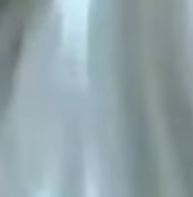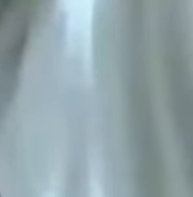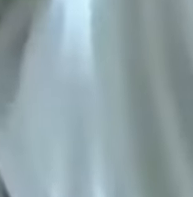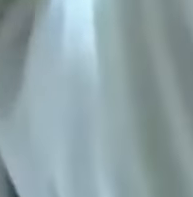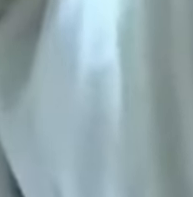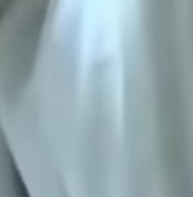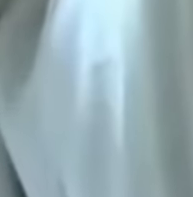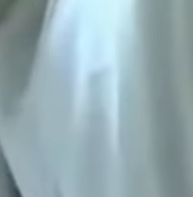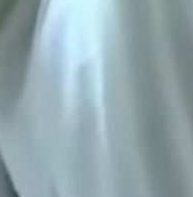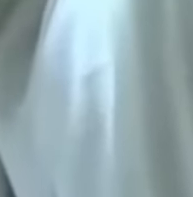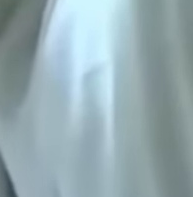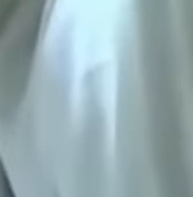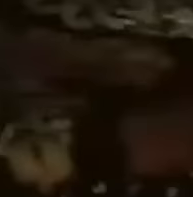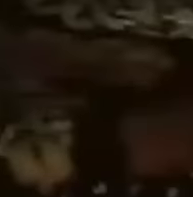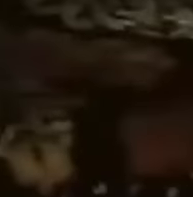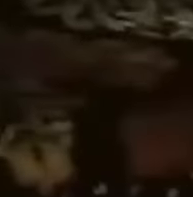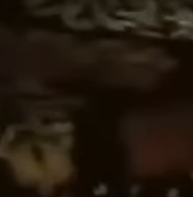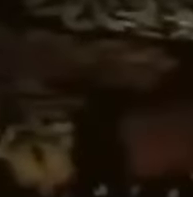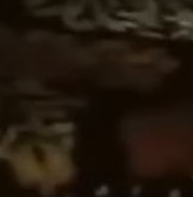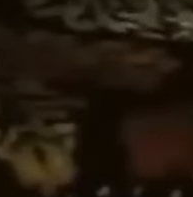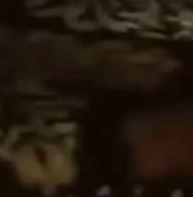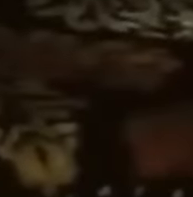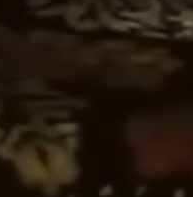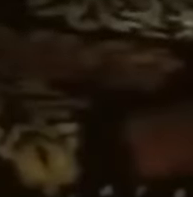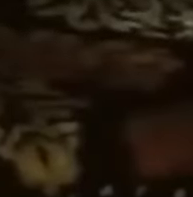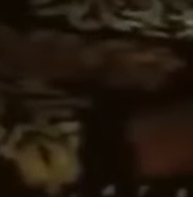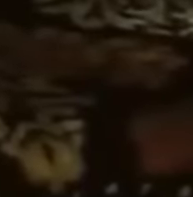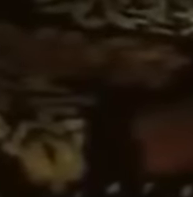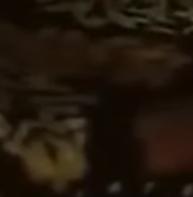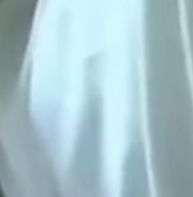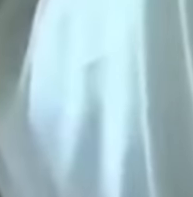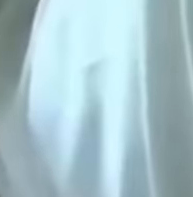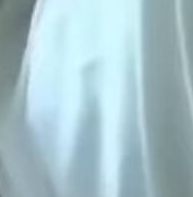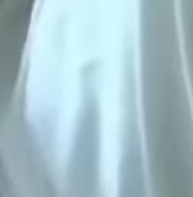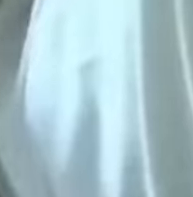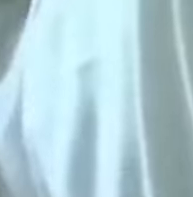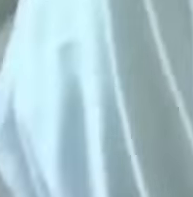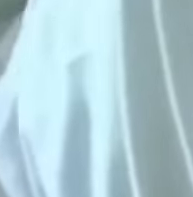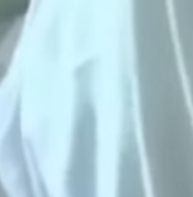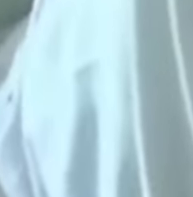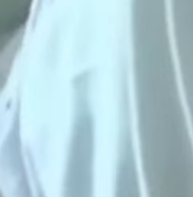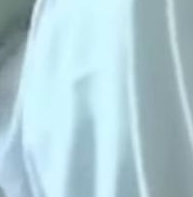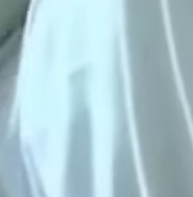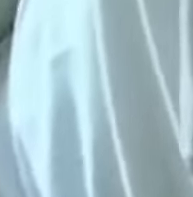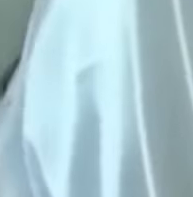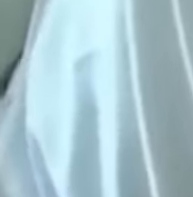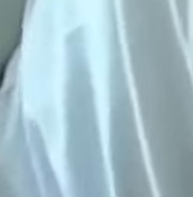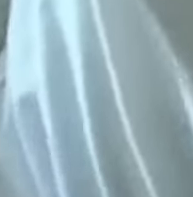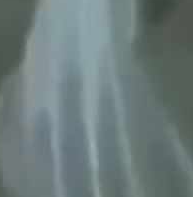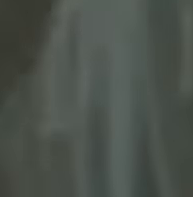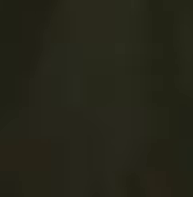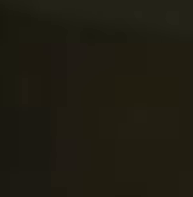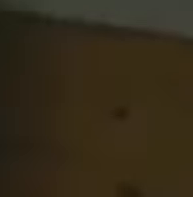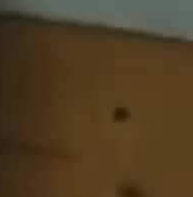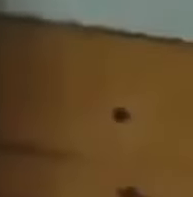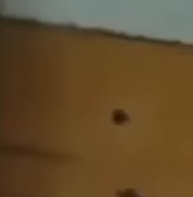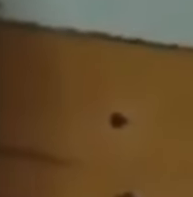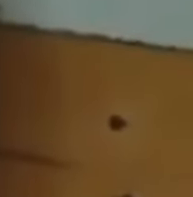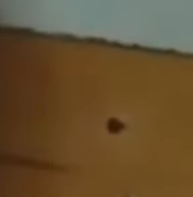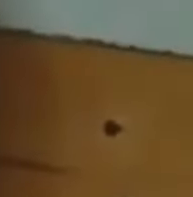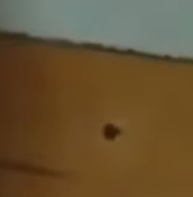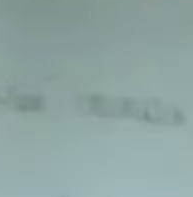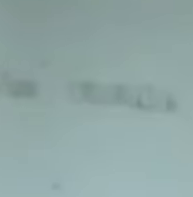Sudah musimnya pencoblosan lagi. Paling siapapun yang terpilih. Hidup saya mah begini-begini aja dari dulu juga.